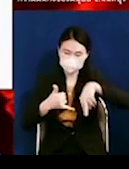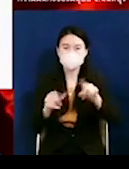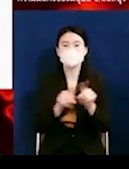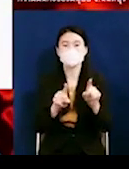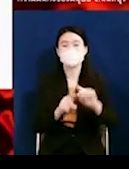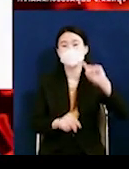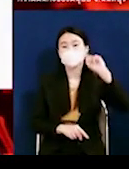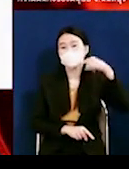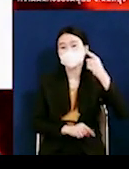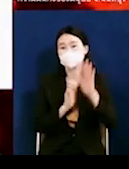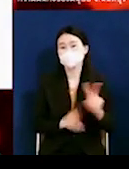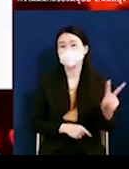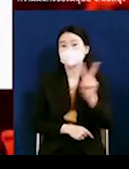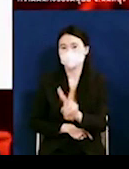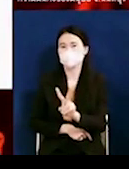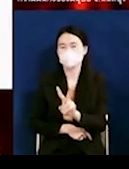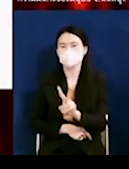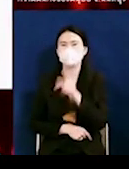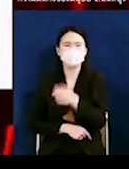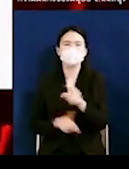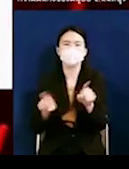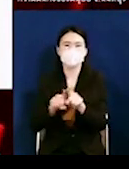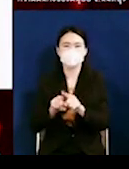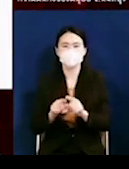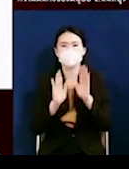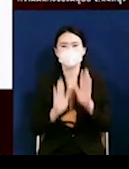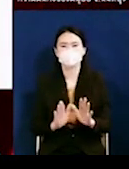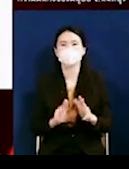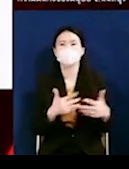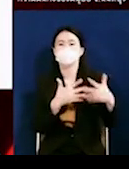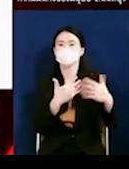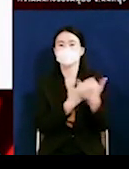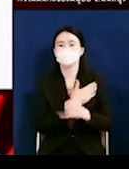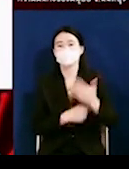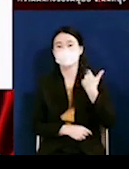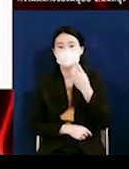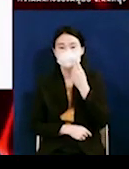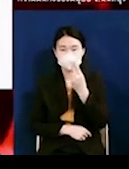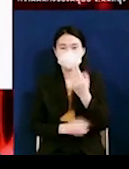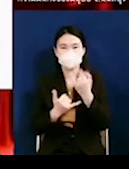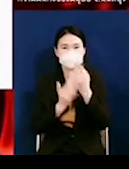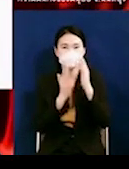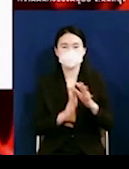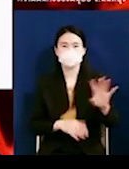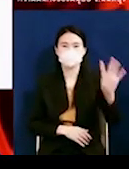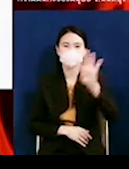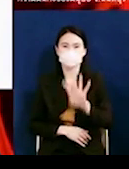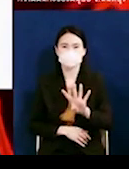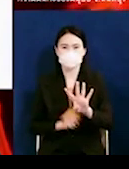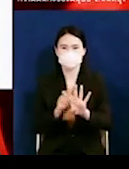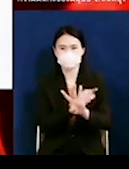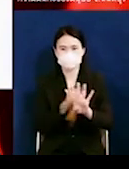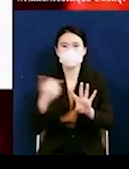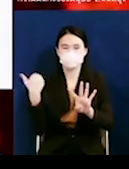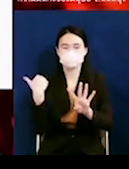ผู้หญิง2รายนะครับหรือว่าเหมือนกับชาวอเมริกันที่เราเคยตรวจพบนะครับก็ทั้ง4ตำแหน่งเนี่ยก็โผล่ขึ้นมาหมดน